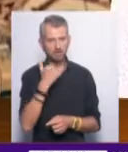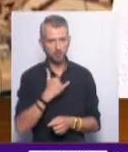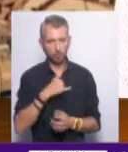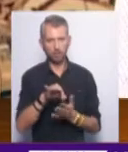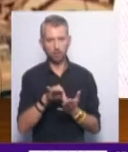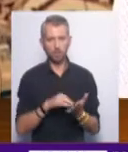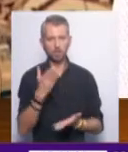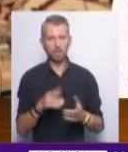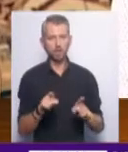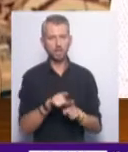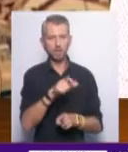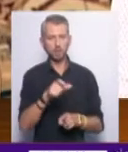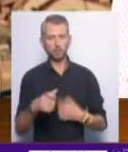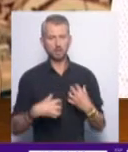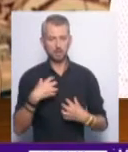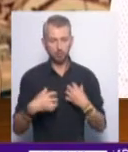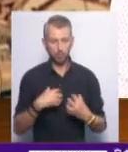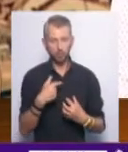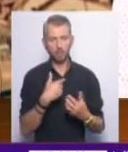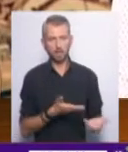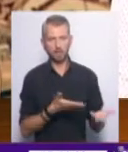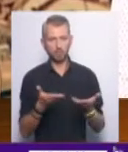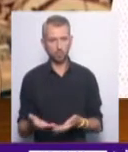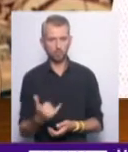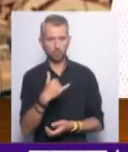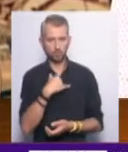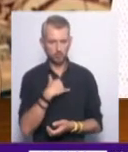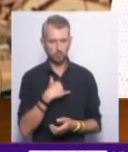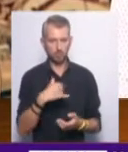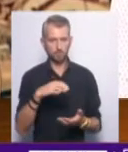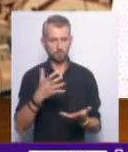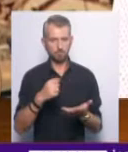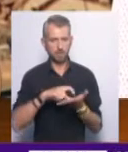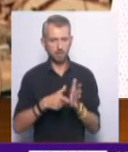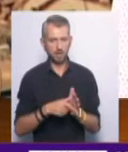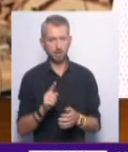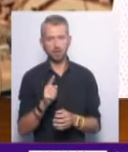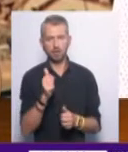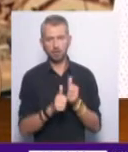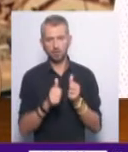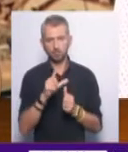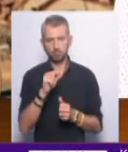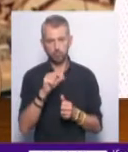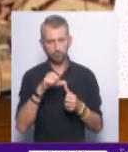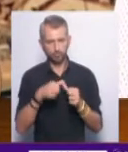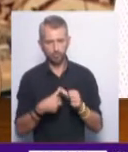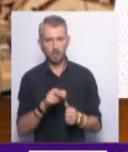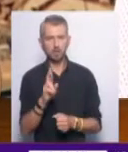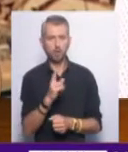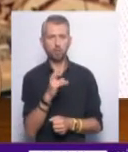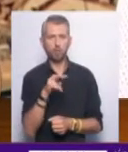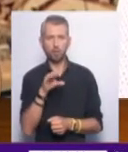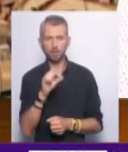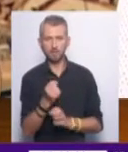одразу, якщо такі люди занепокоєні, я запрошую до себе в приймальню, що понеділка, нагадую, на Якуба Колеса